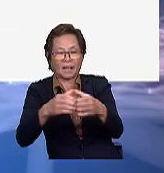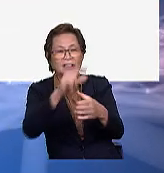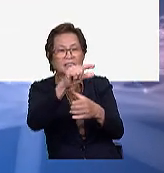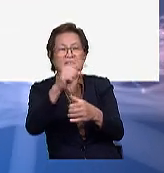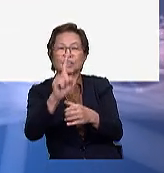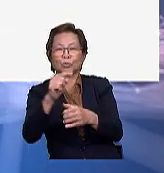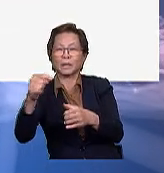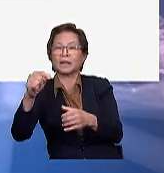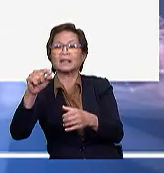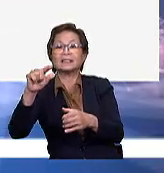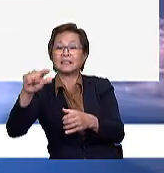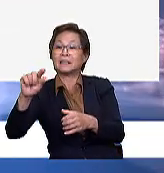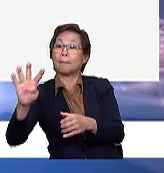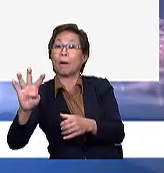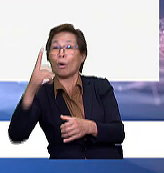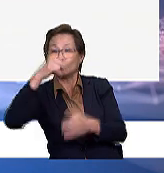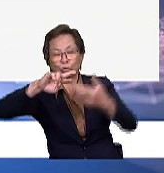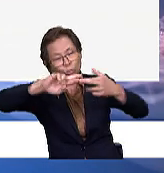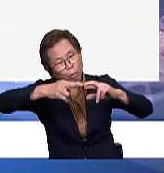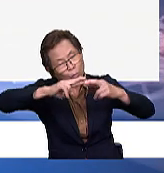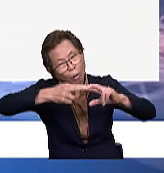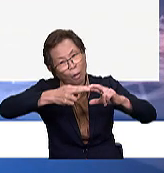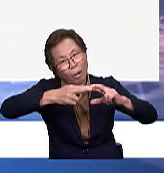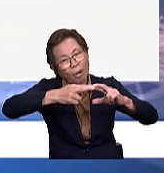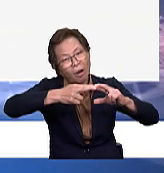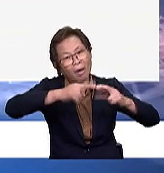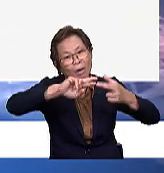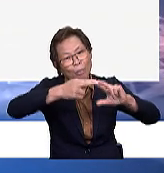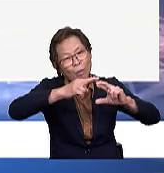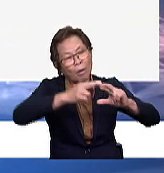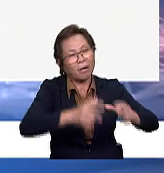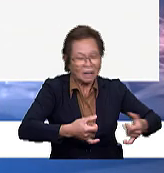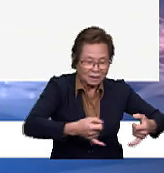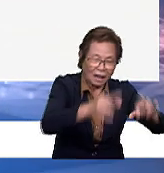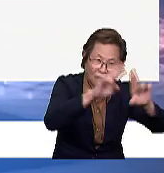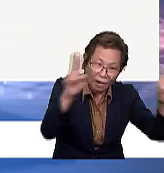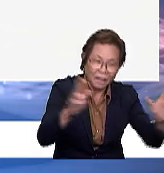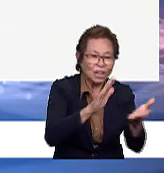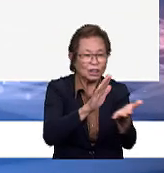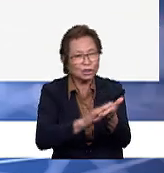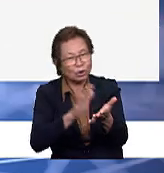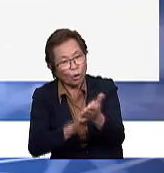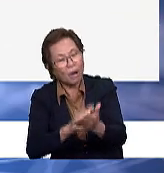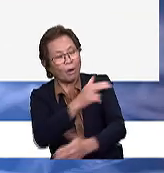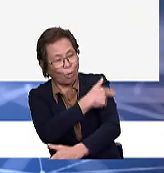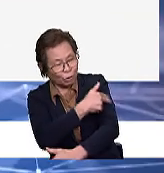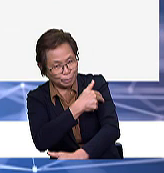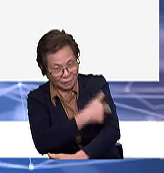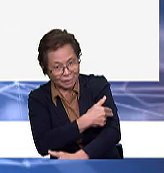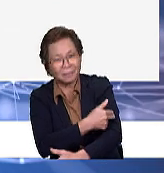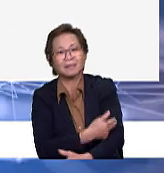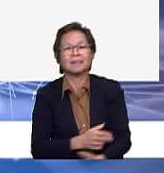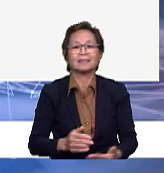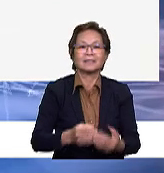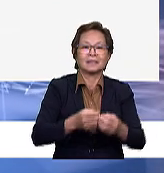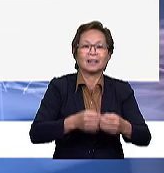hingga j4 bagi pembacaan infrastruktur dan fasilitas awal keempat program